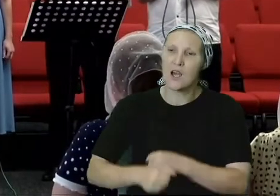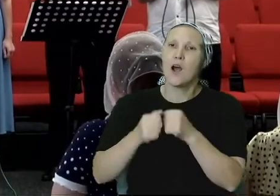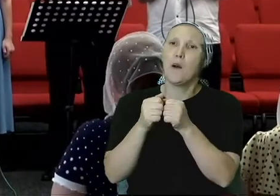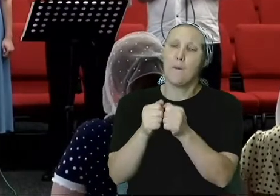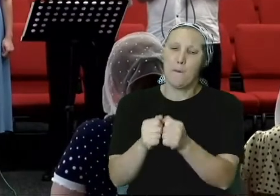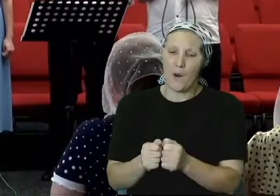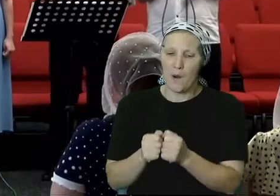схились,